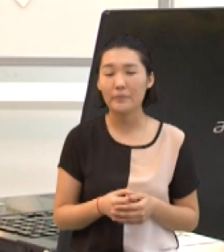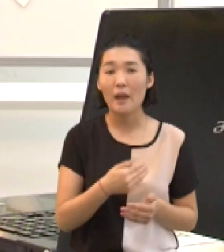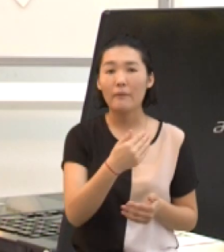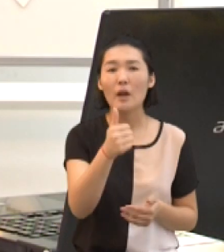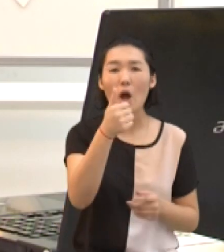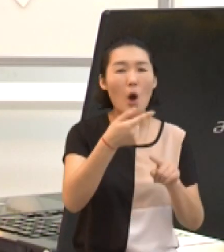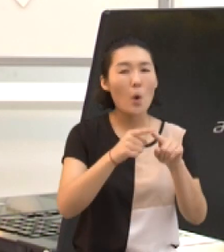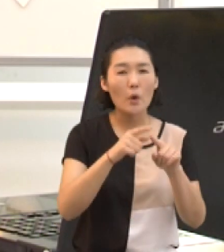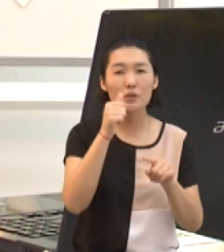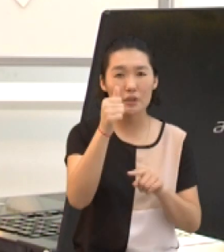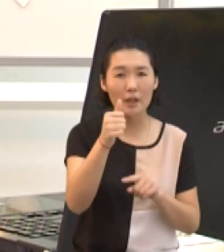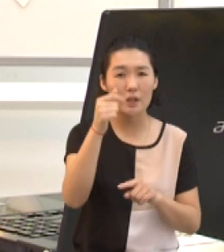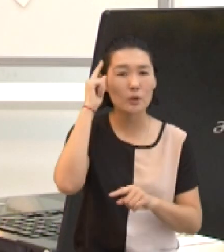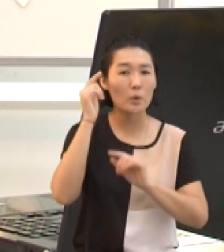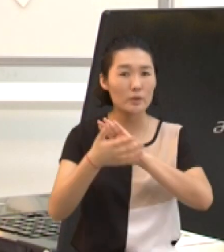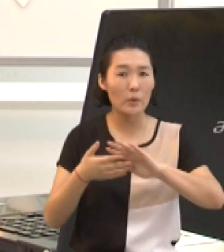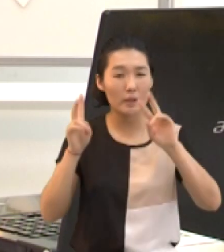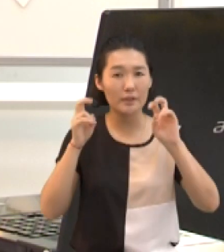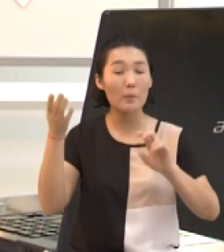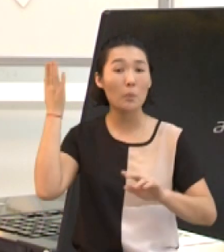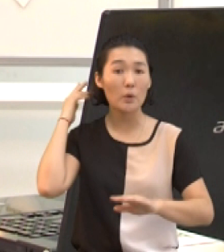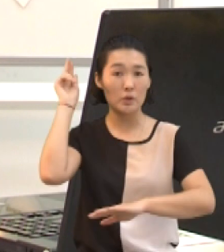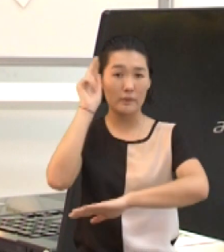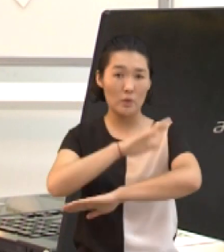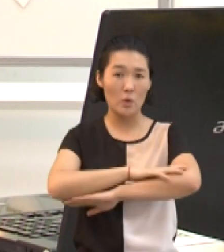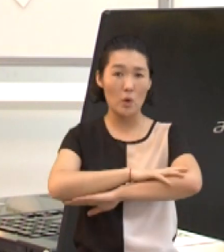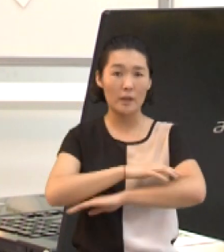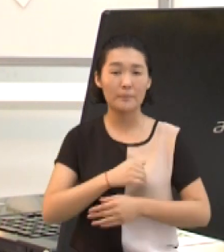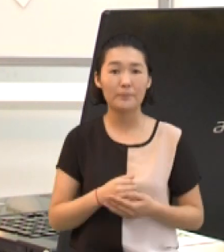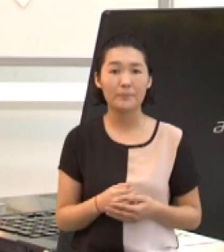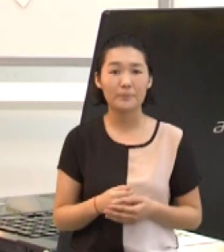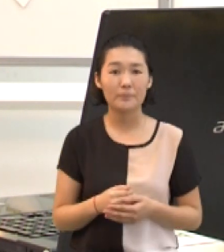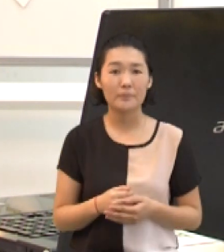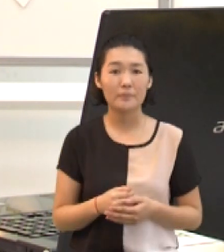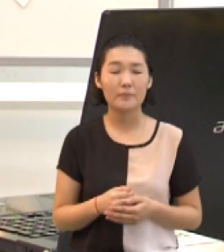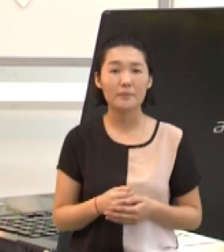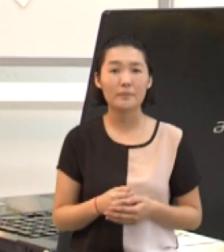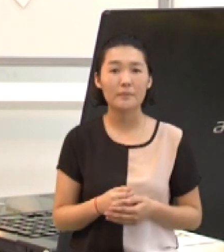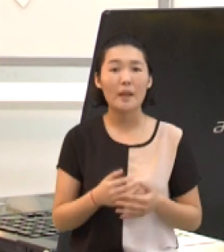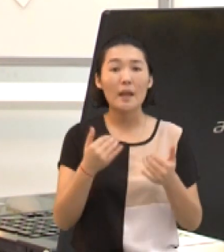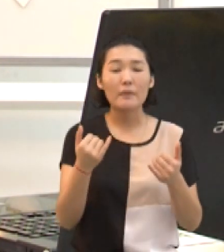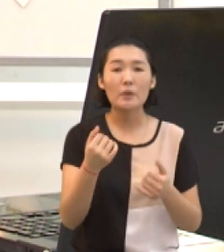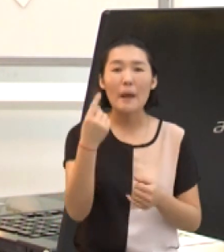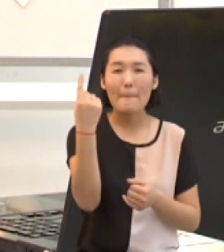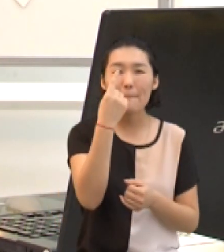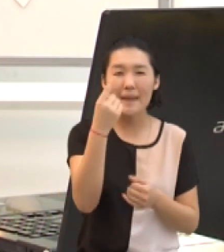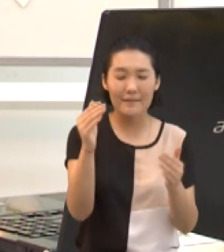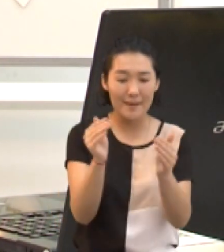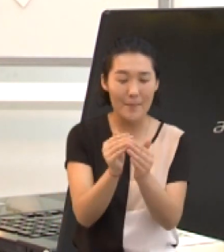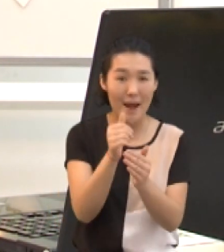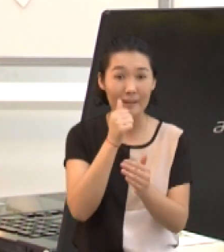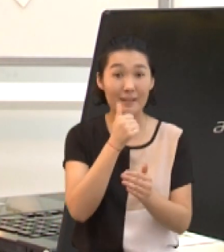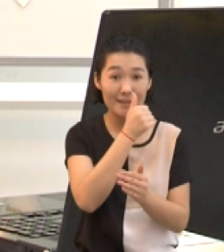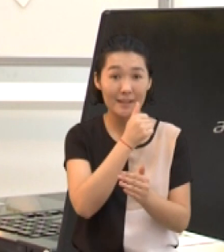хорошо усвоили тему прошлого урока. А вот вам первый маленький секрет